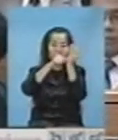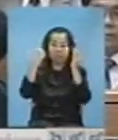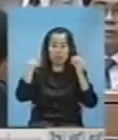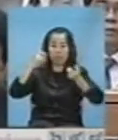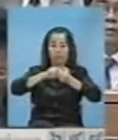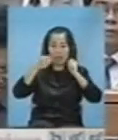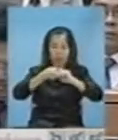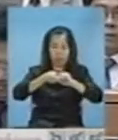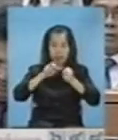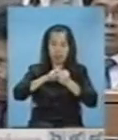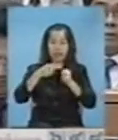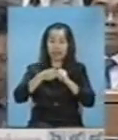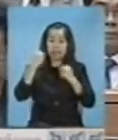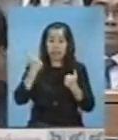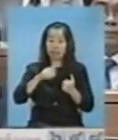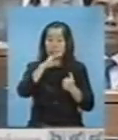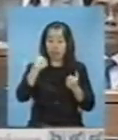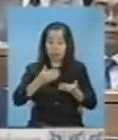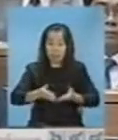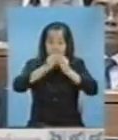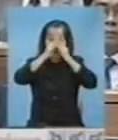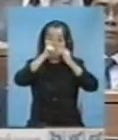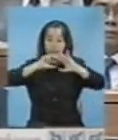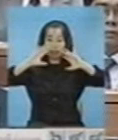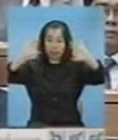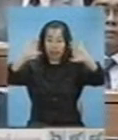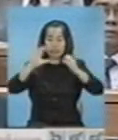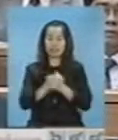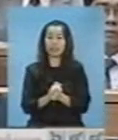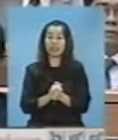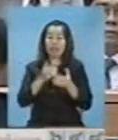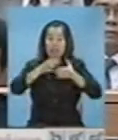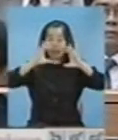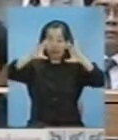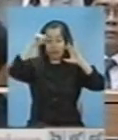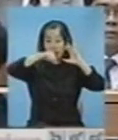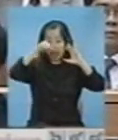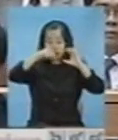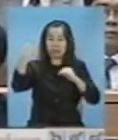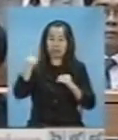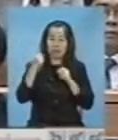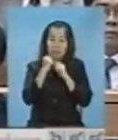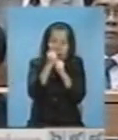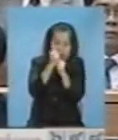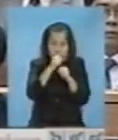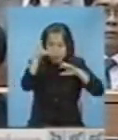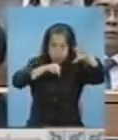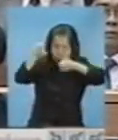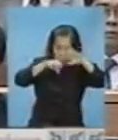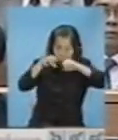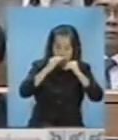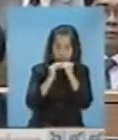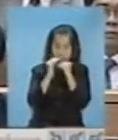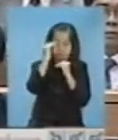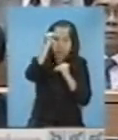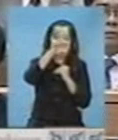ญหาเวลาตั้งรัฐบาลรัฐบาลยุคนั้นต้องพยายามตั้งรัฐบาลให้เกิน300